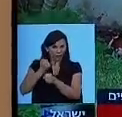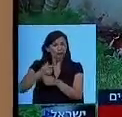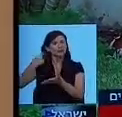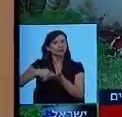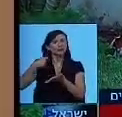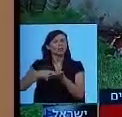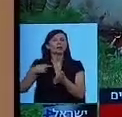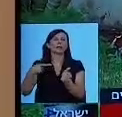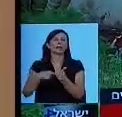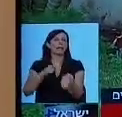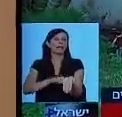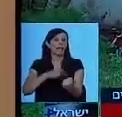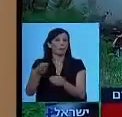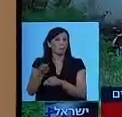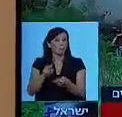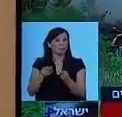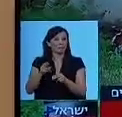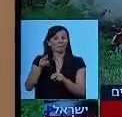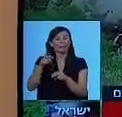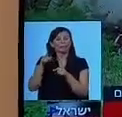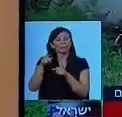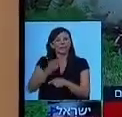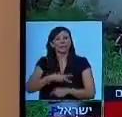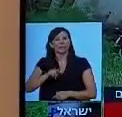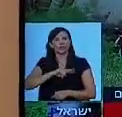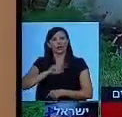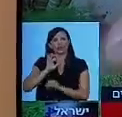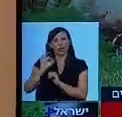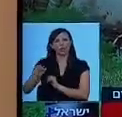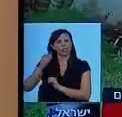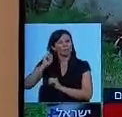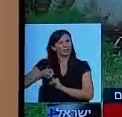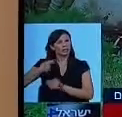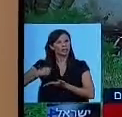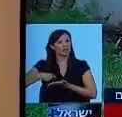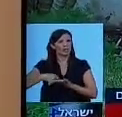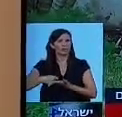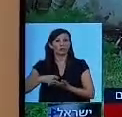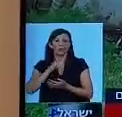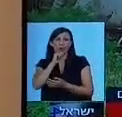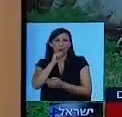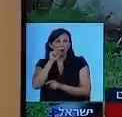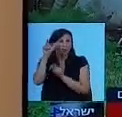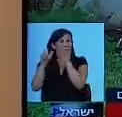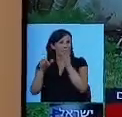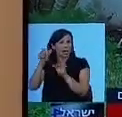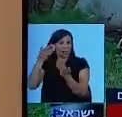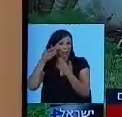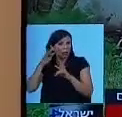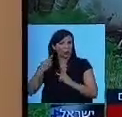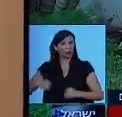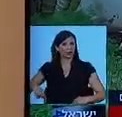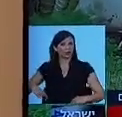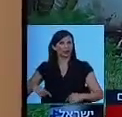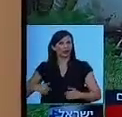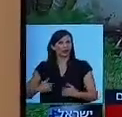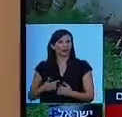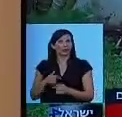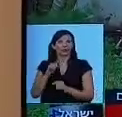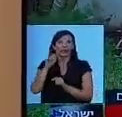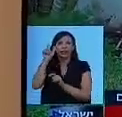הידיים שלהם, והם צריכים לשלם את המחיר הזה. אני לא רוצה שאזרחים ידאגו לי. אזרחים לא צריכים לדאוג לי.